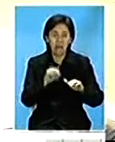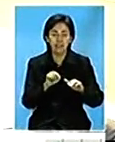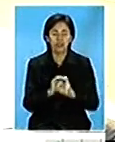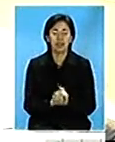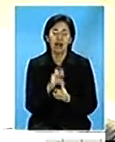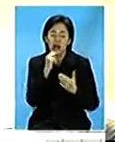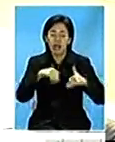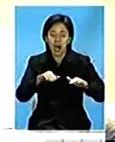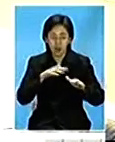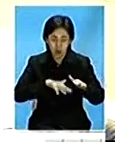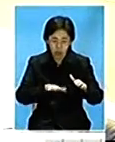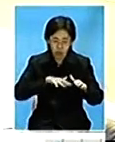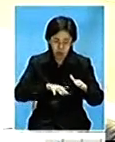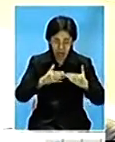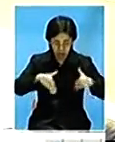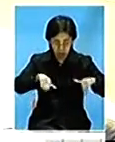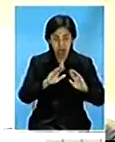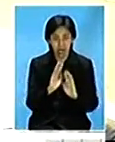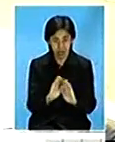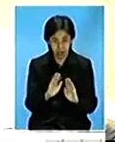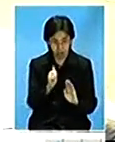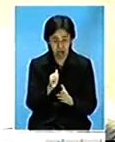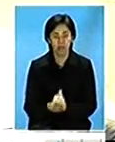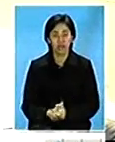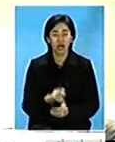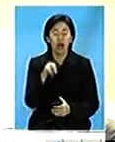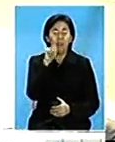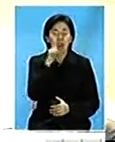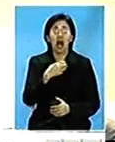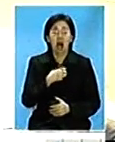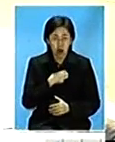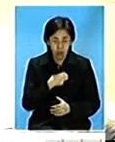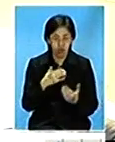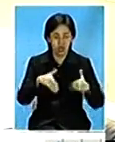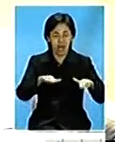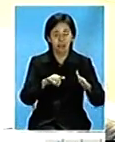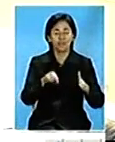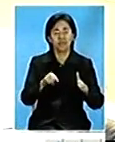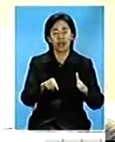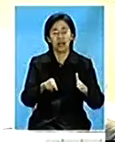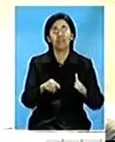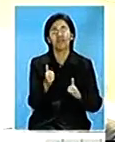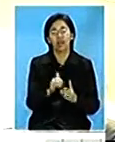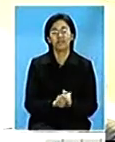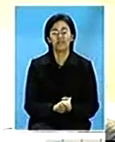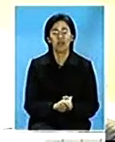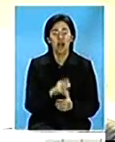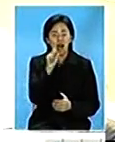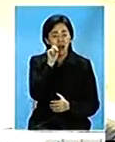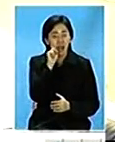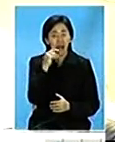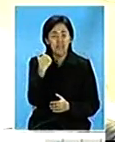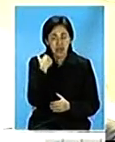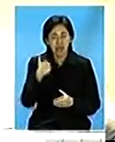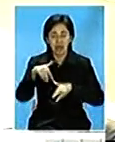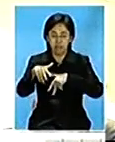ไว้เมื่อน้ำจะใช้เมื่อไหร่ก็เปิดลงมาใช้ได้ถ้ามีน้ำอยู่นะครับประชาชนจะ